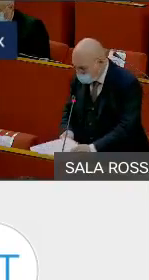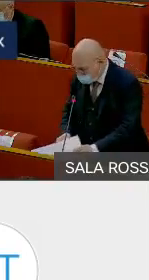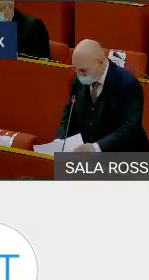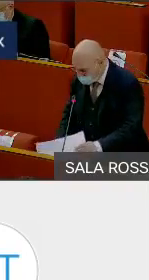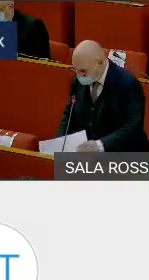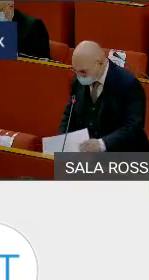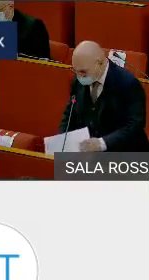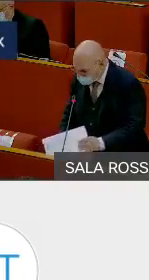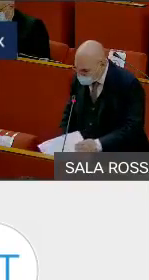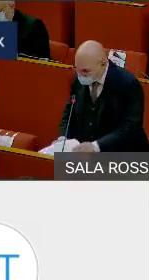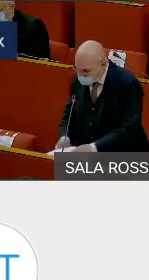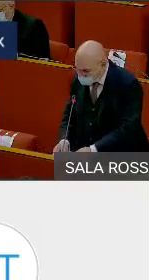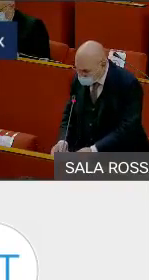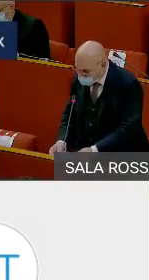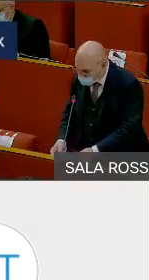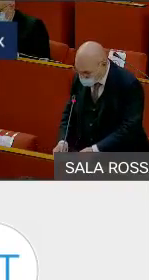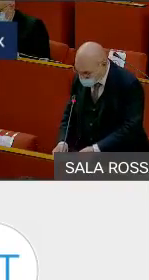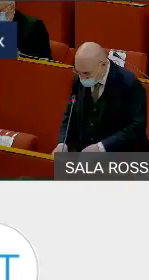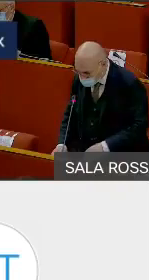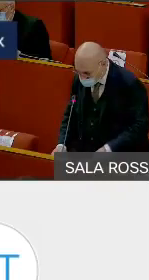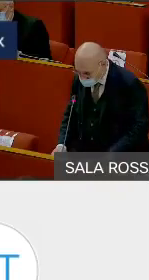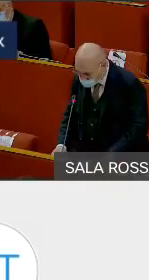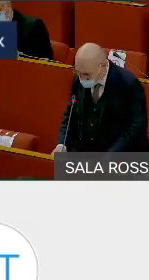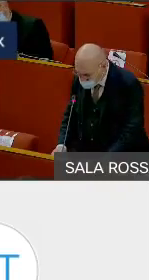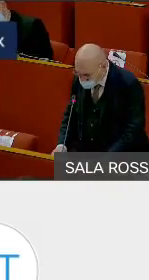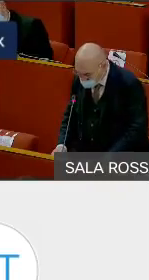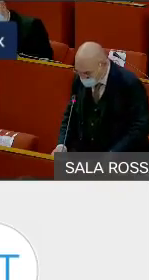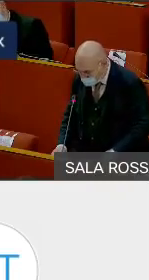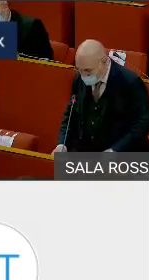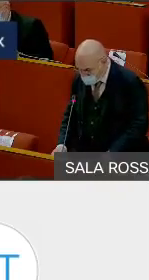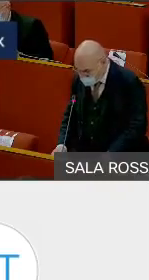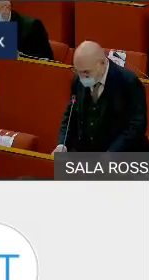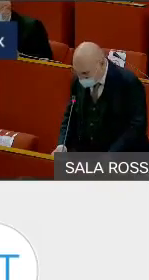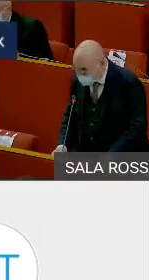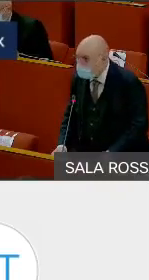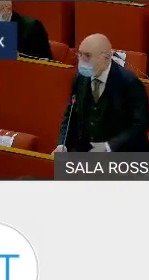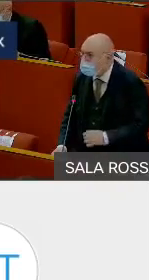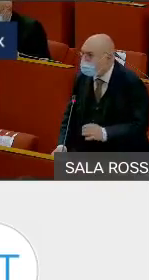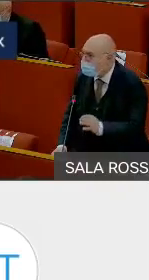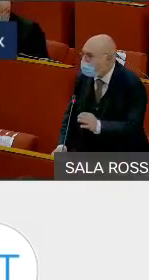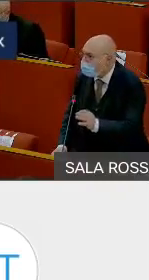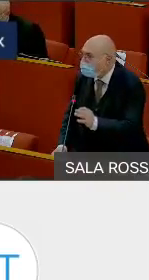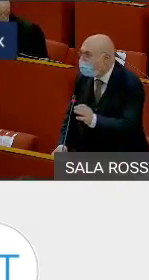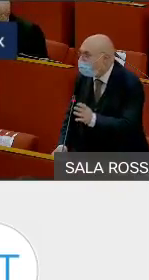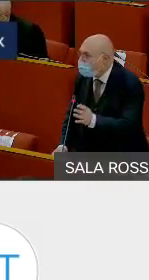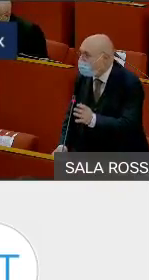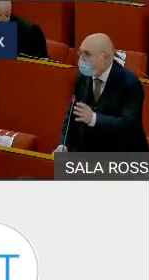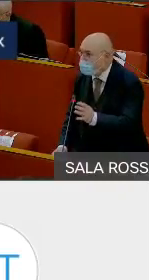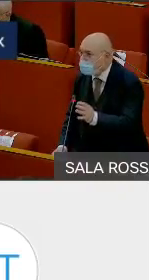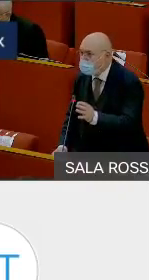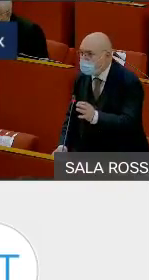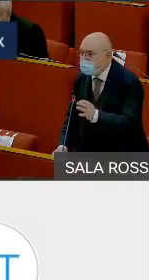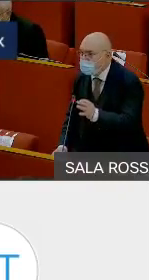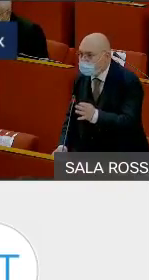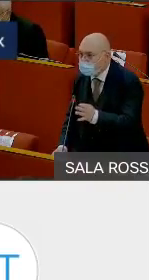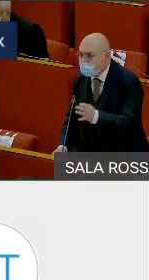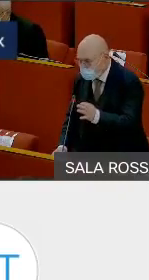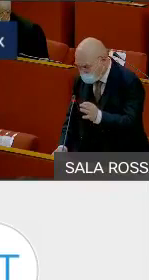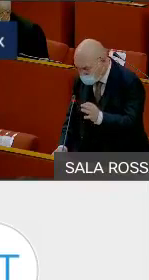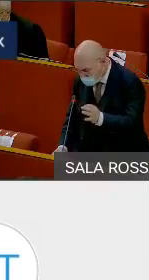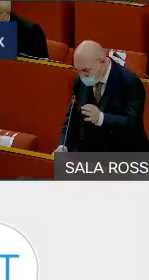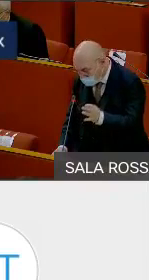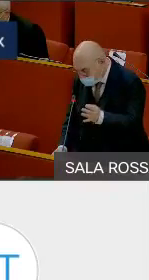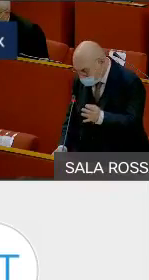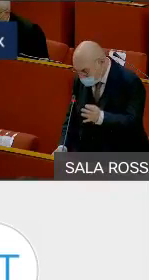perché 2 213 che tra l'altro modifica anche come dire il testo della